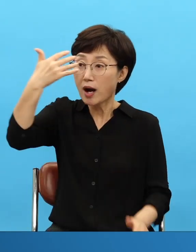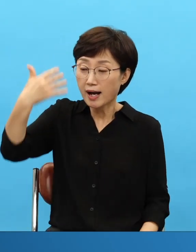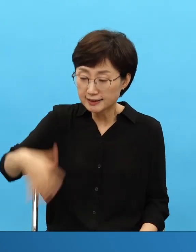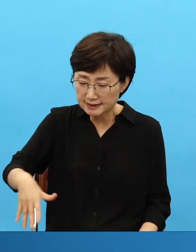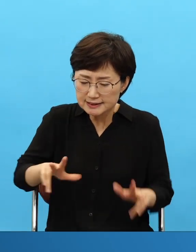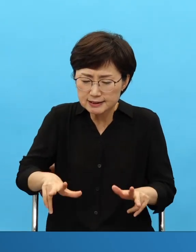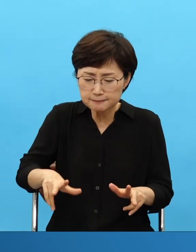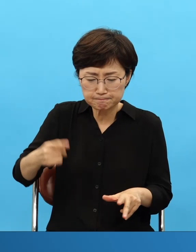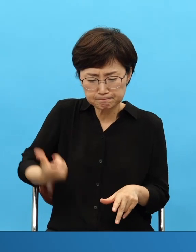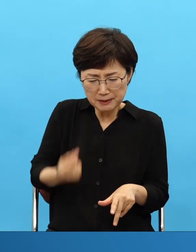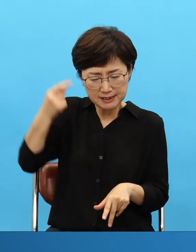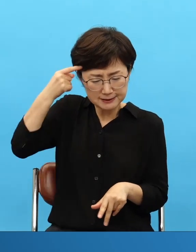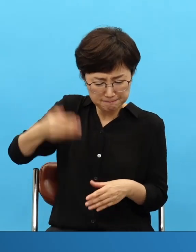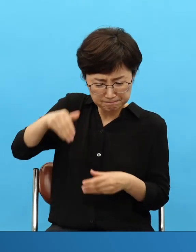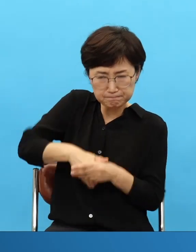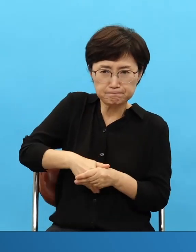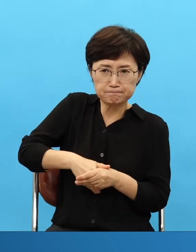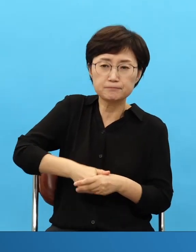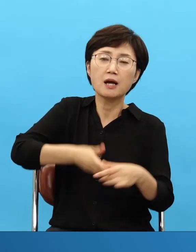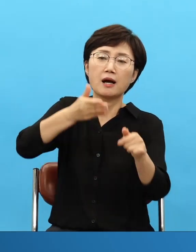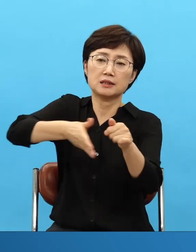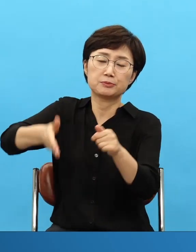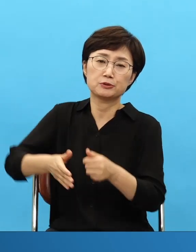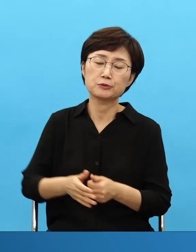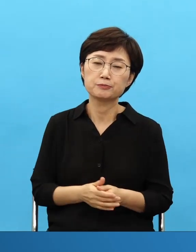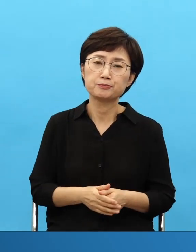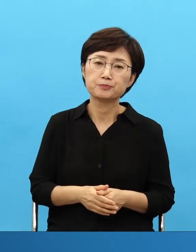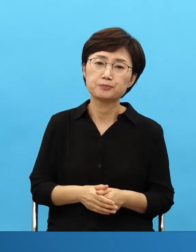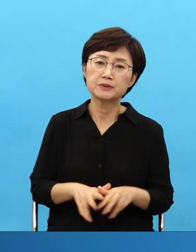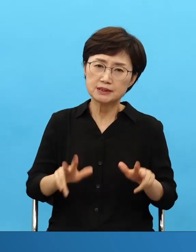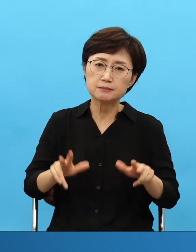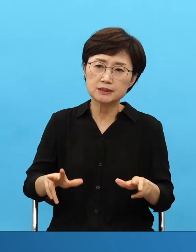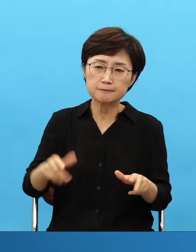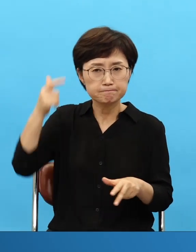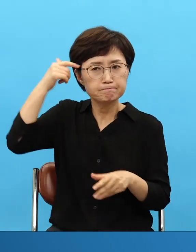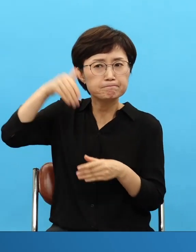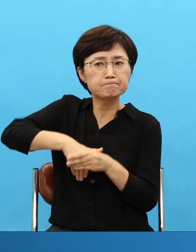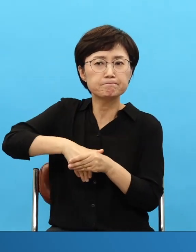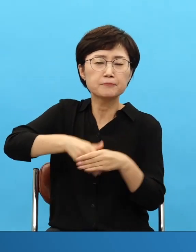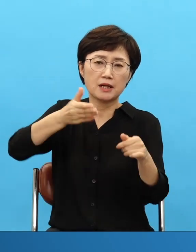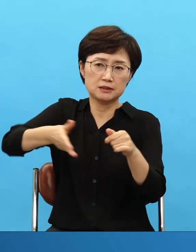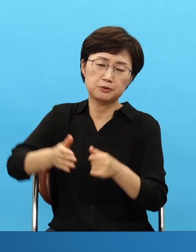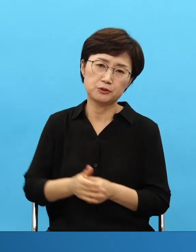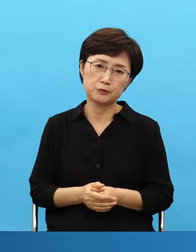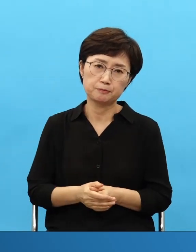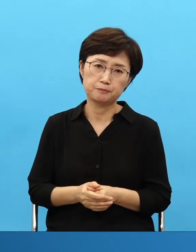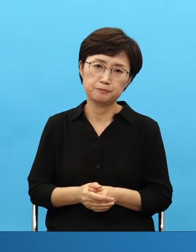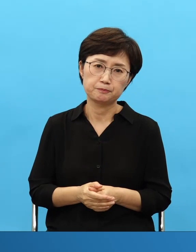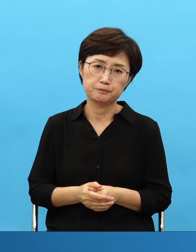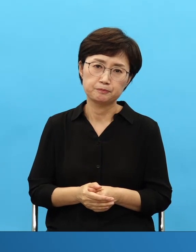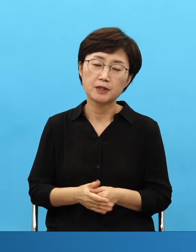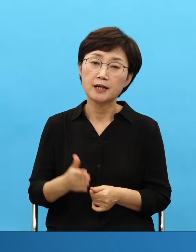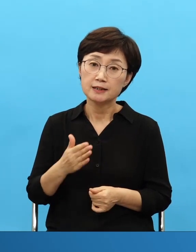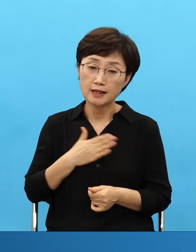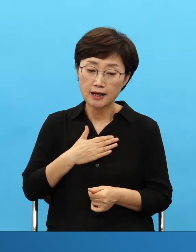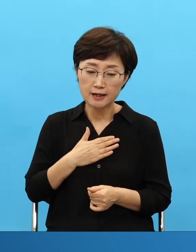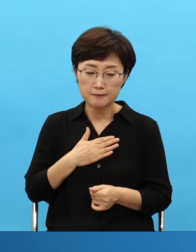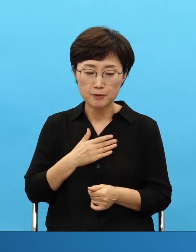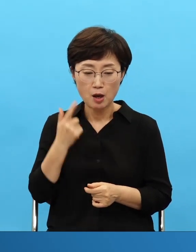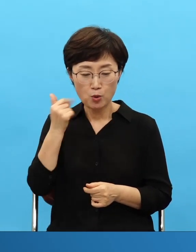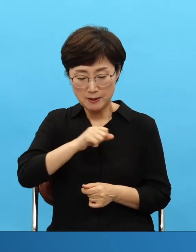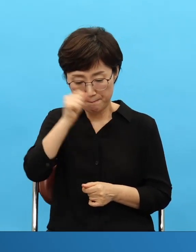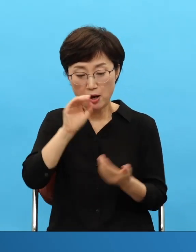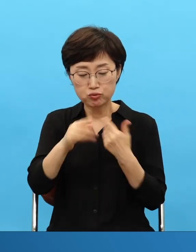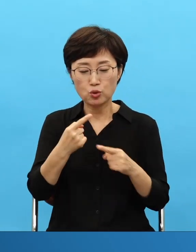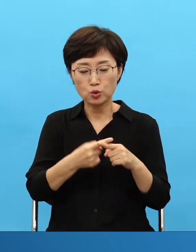the problems don't persist, when you're not troubled with these difficulties, at this time you must make this implanted. 개척을 시작할 때 내린 결단입니다. And this is the